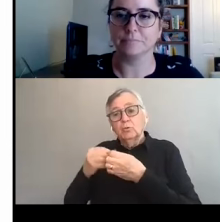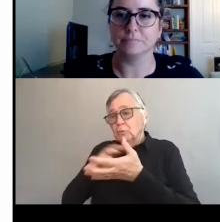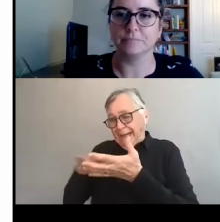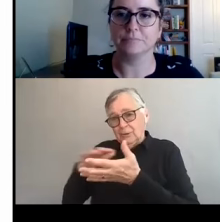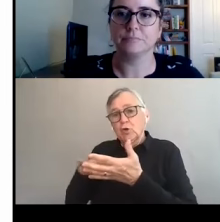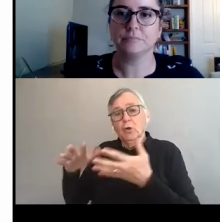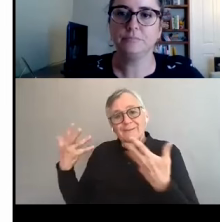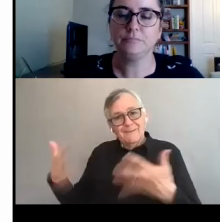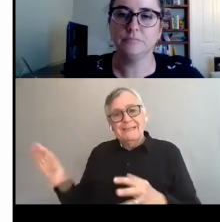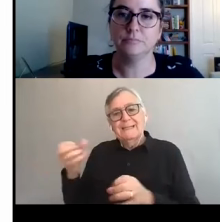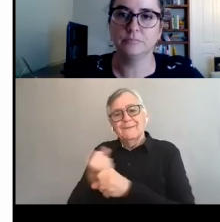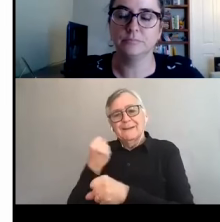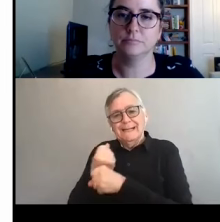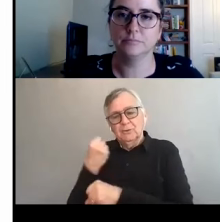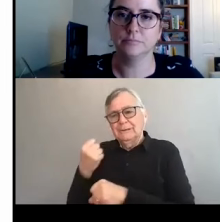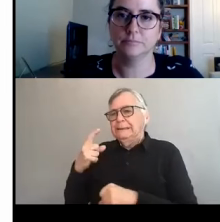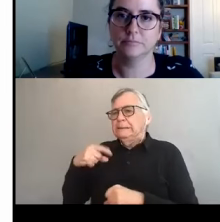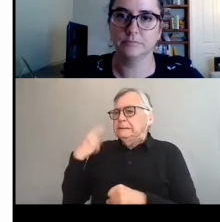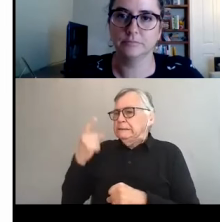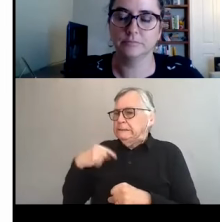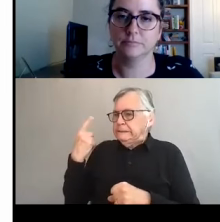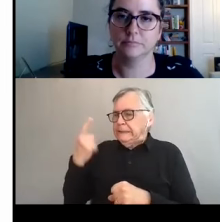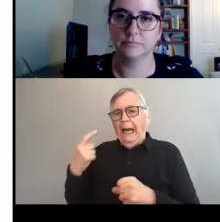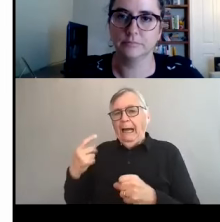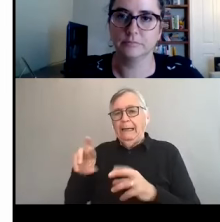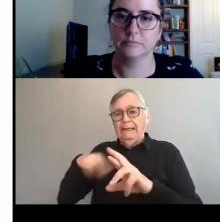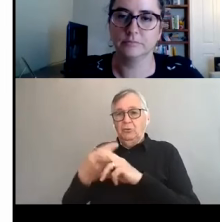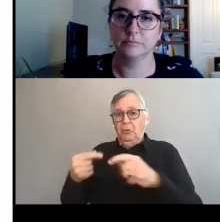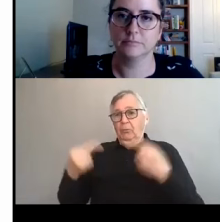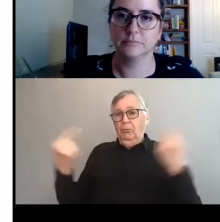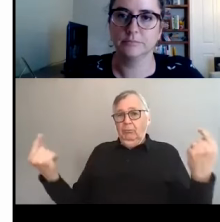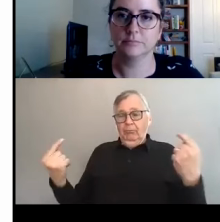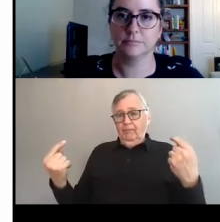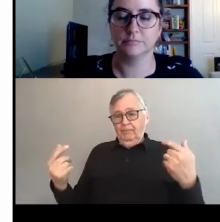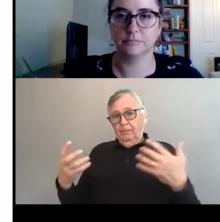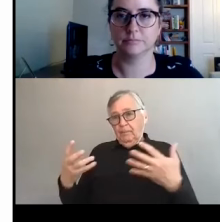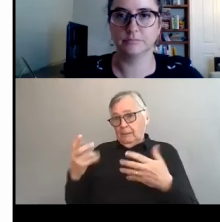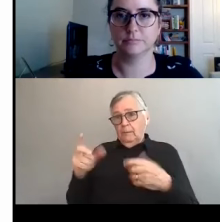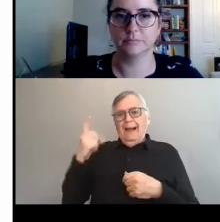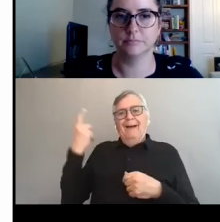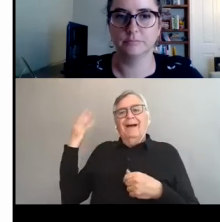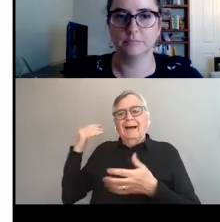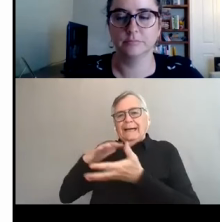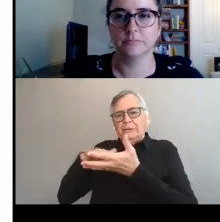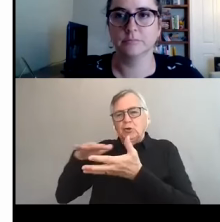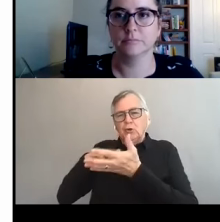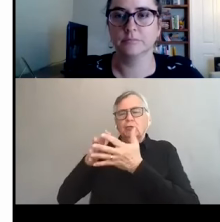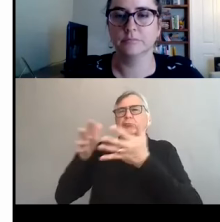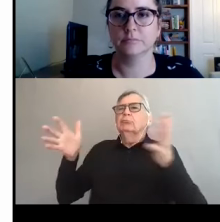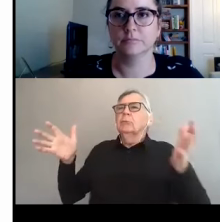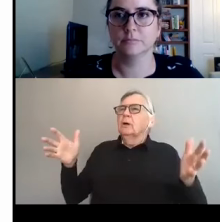faites là-dessus et il y a des résultats contradictoires. Les premières études qui avaient été faites, il y a une grande étude